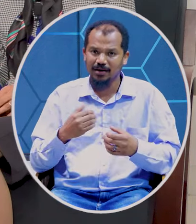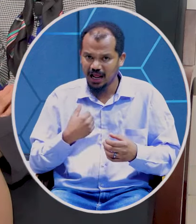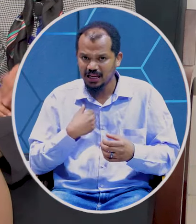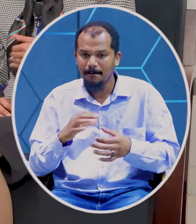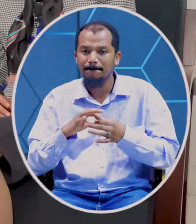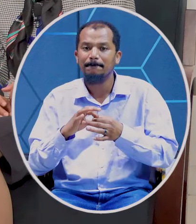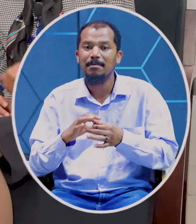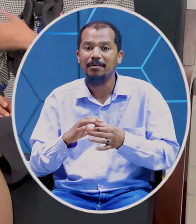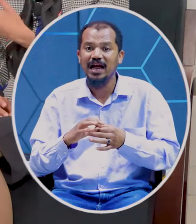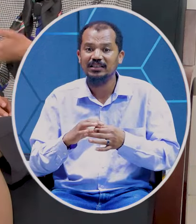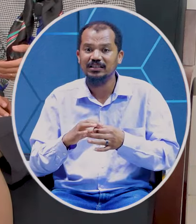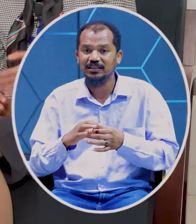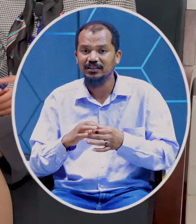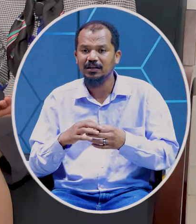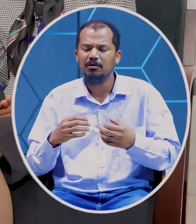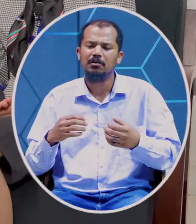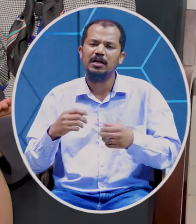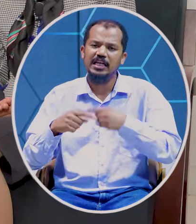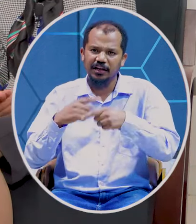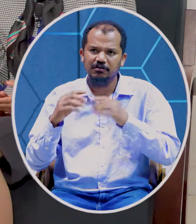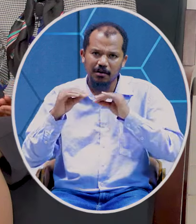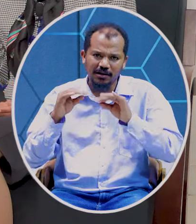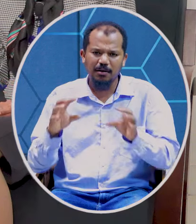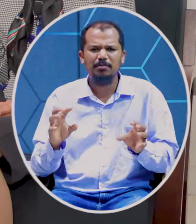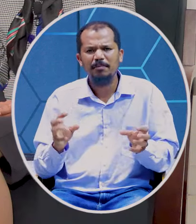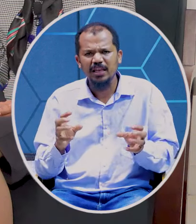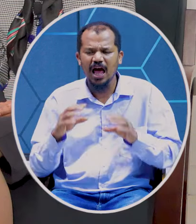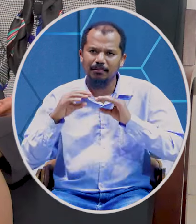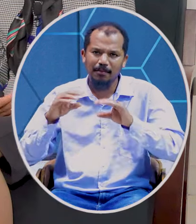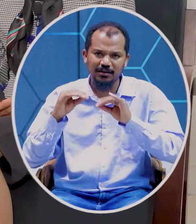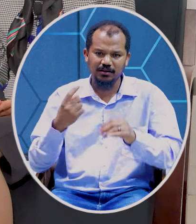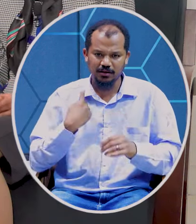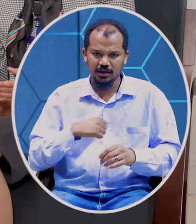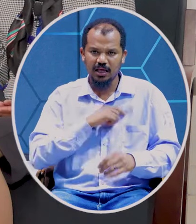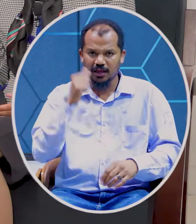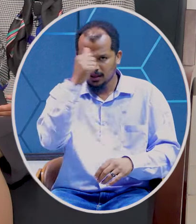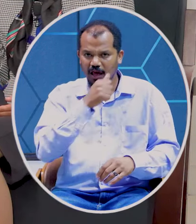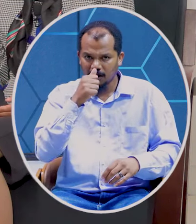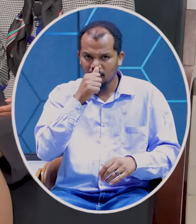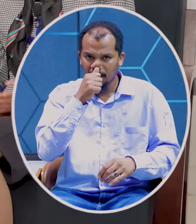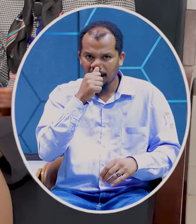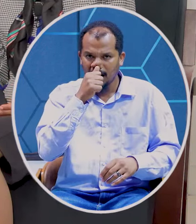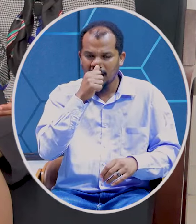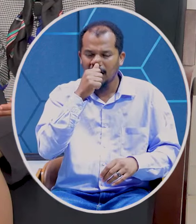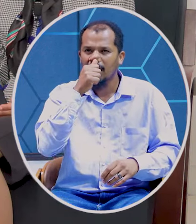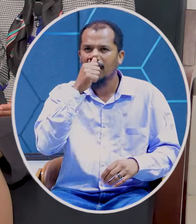አለን። በማህበራችን እንደዚህ ባሉ ሚዲያዎችን በማስተማር የኛ